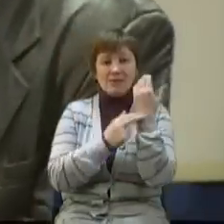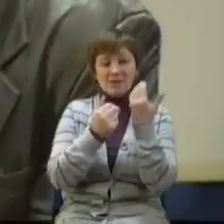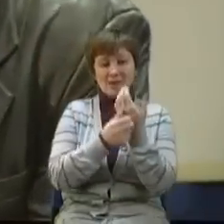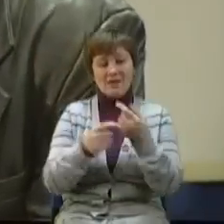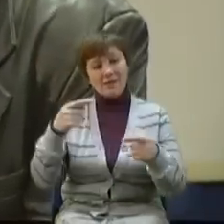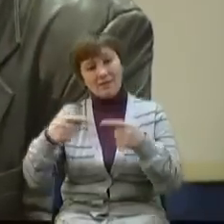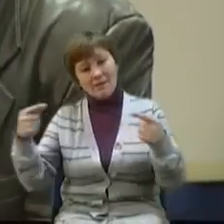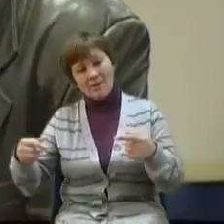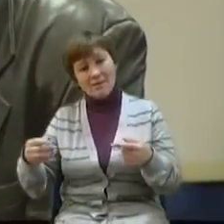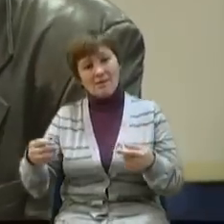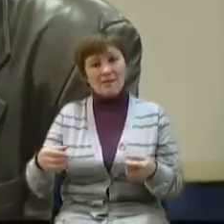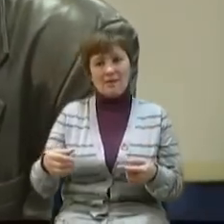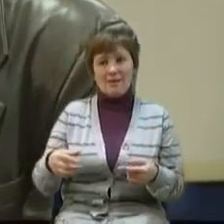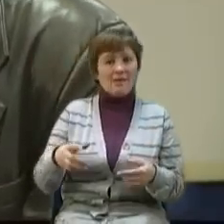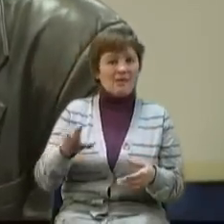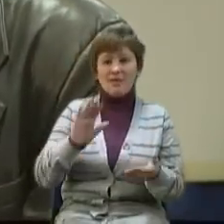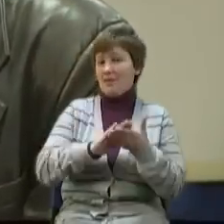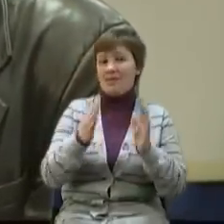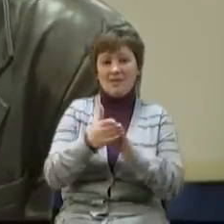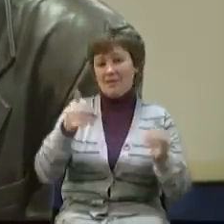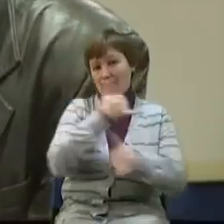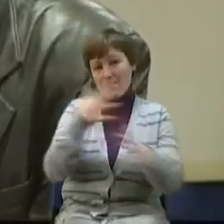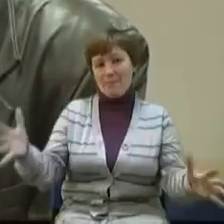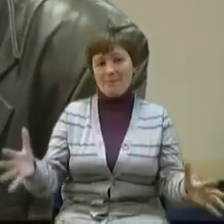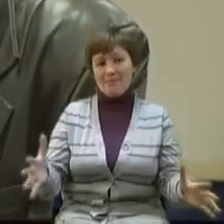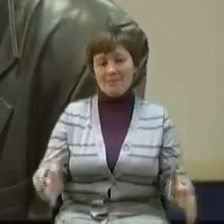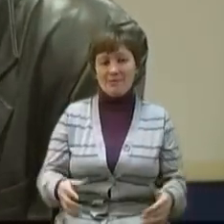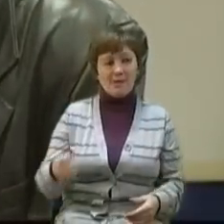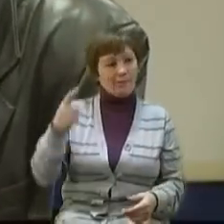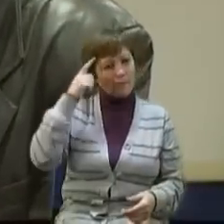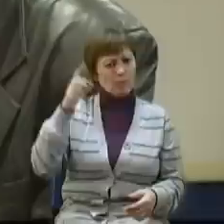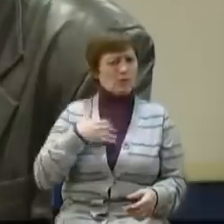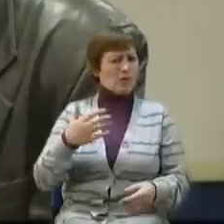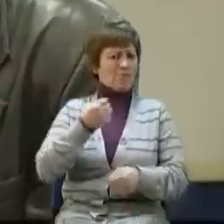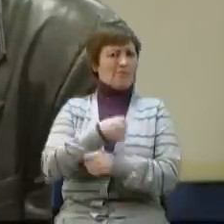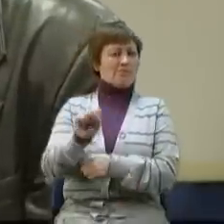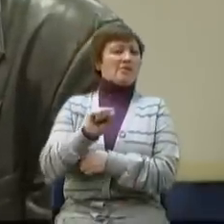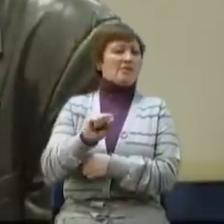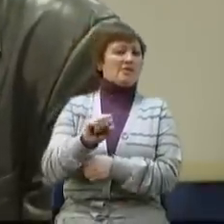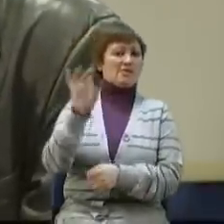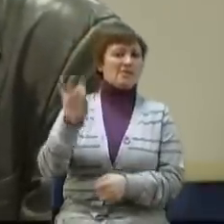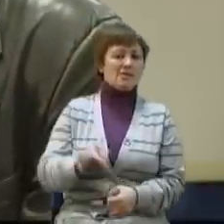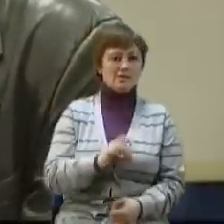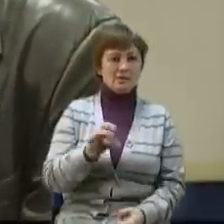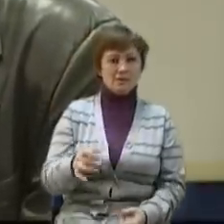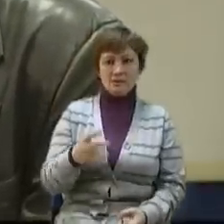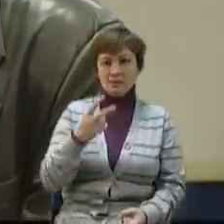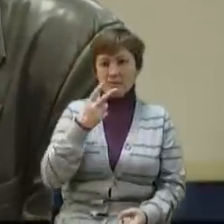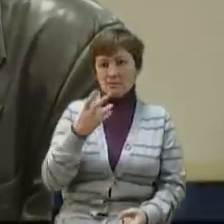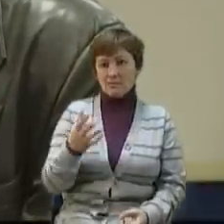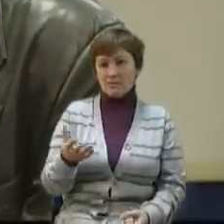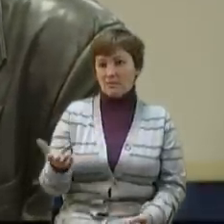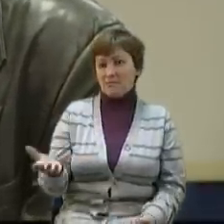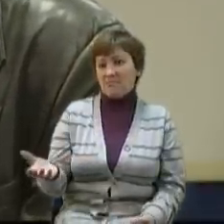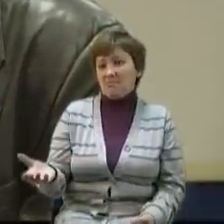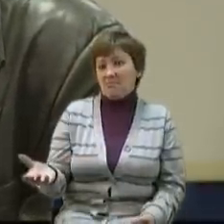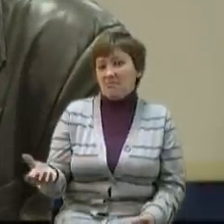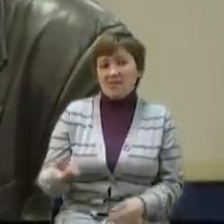не договорились, в общем. Я думал, что я его победил. Смотрю, что не сильно